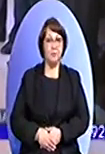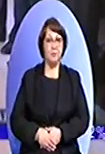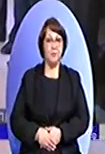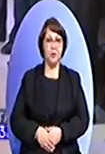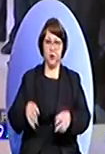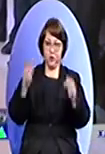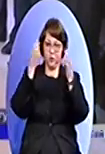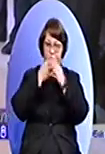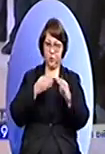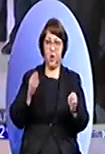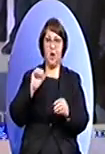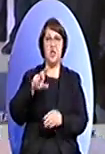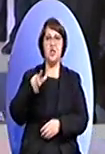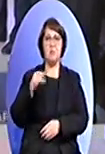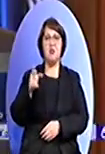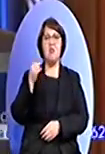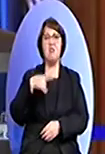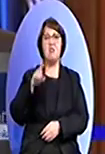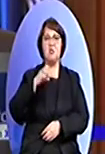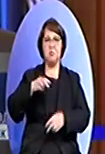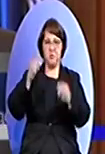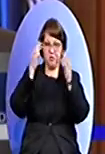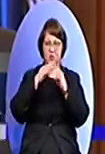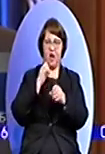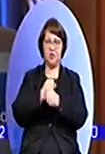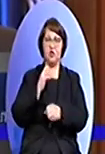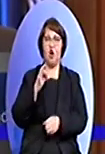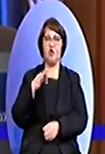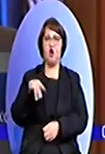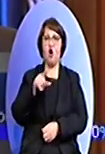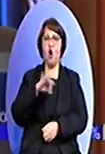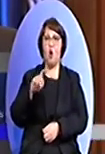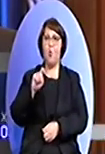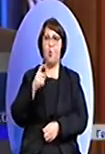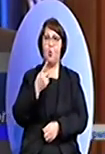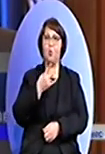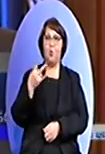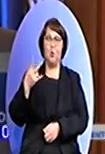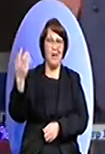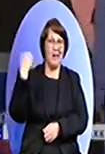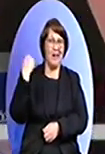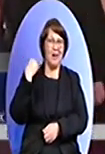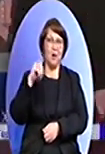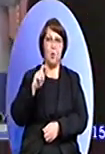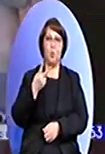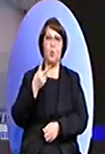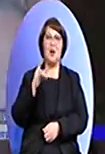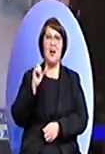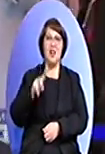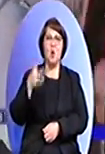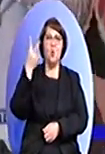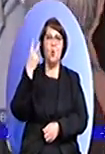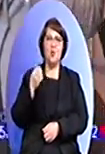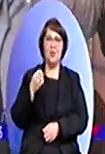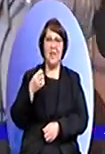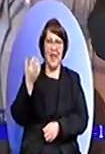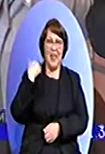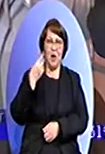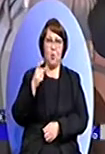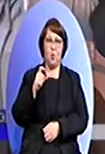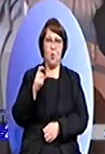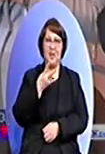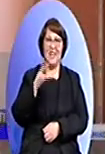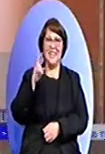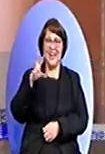Шинжлэх ухааны академийн эрдэм шинжилгээний ажилтан одонгоо хүнөө болон хүрлийн үеийн булшнаас олдсон эртний хүний ясанд молекул генетикийн судалгаа